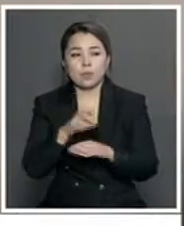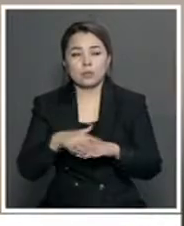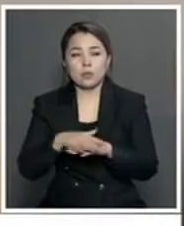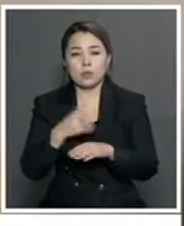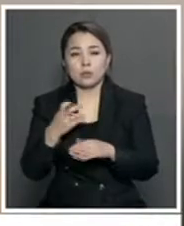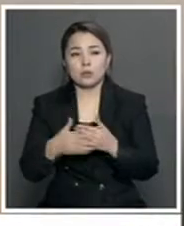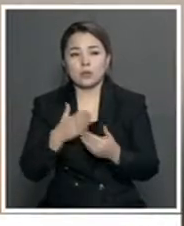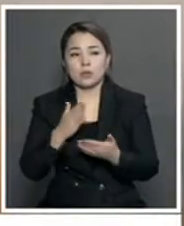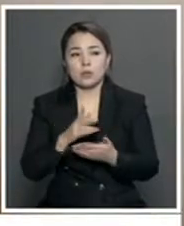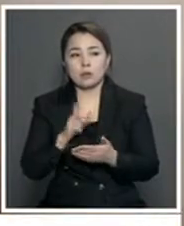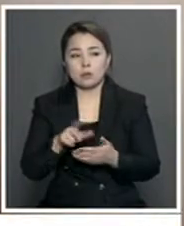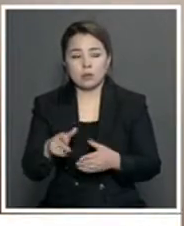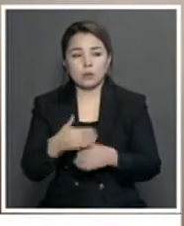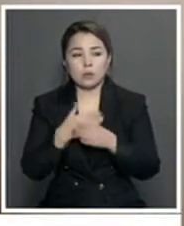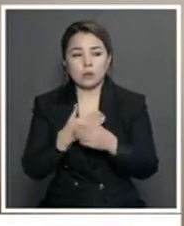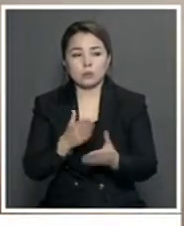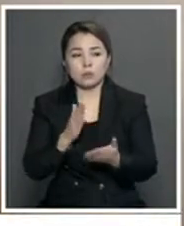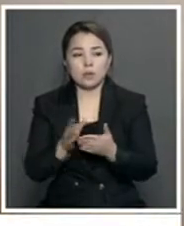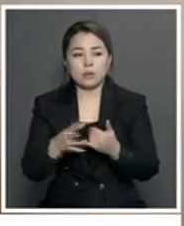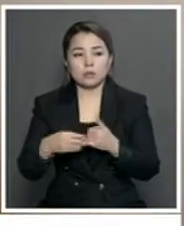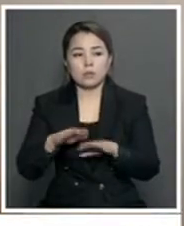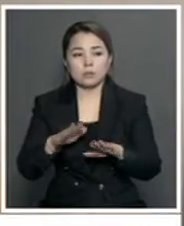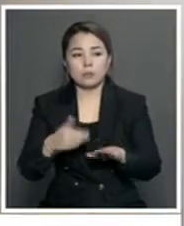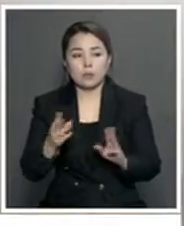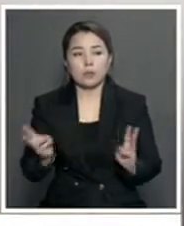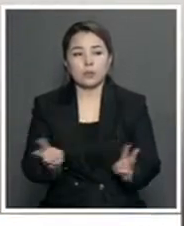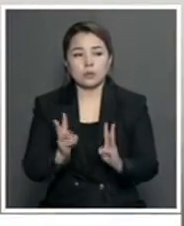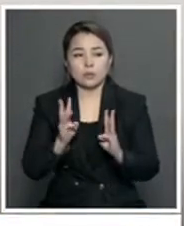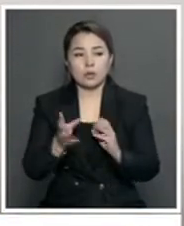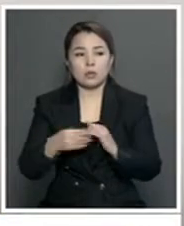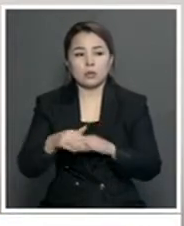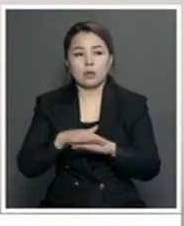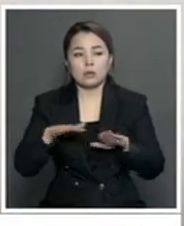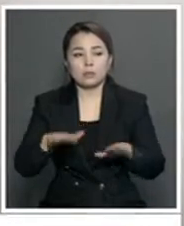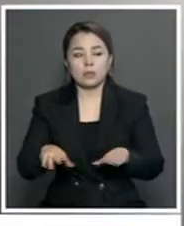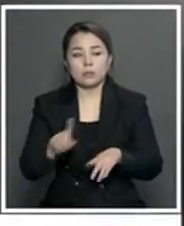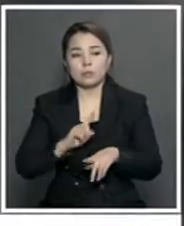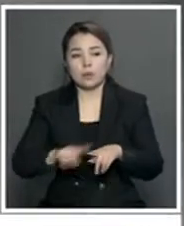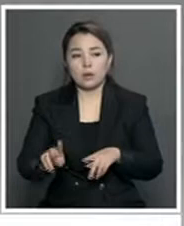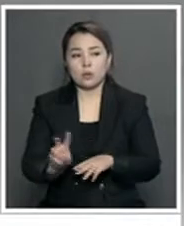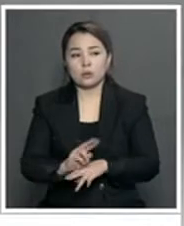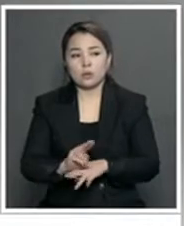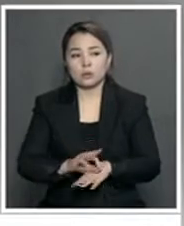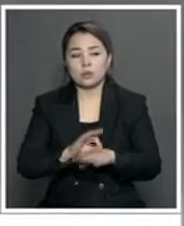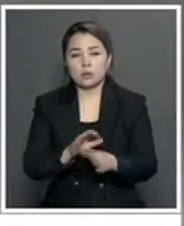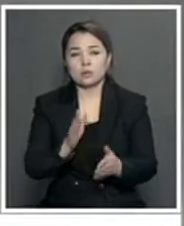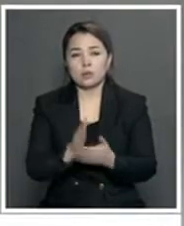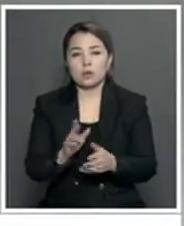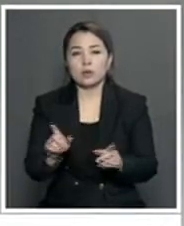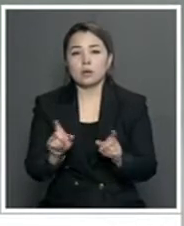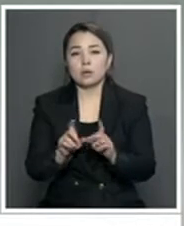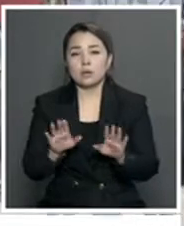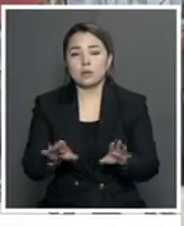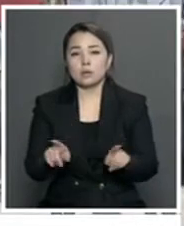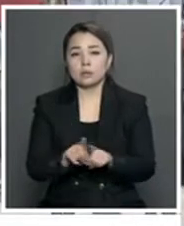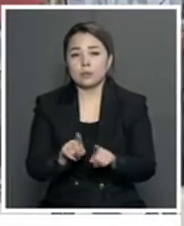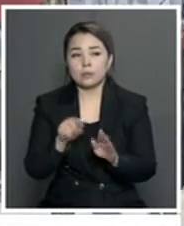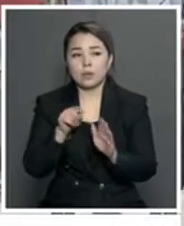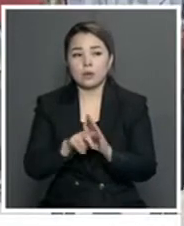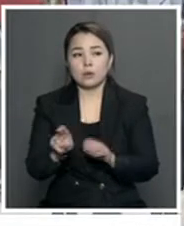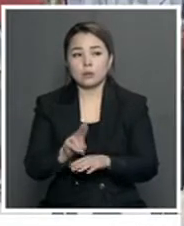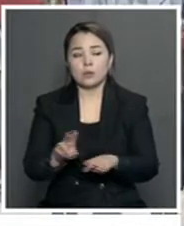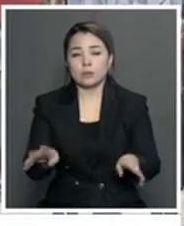тарта азаматқа қолдау білдірген жергілікті билік өртенген аумақты тез арада жөндемек. Сауда орны қалпына келтірілгеннен кейін ғимарат